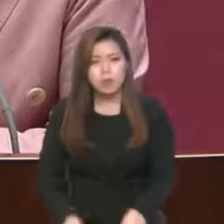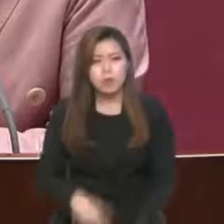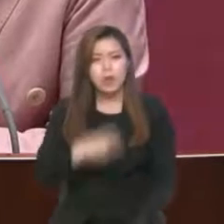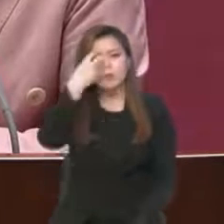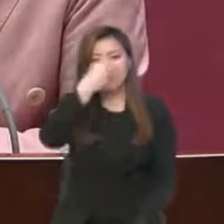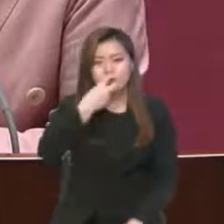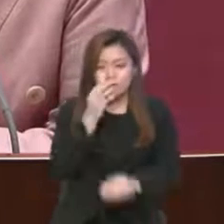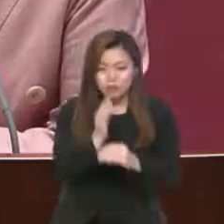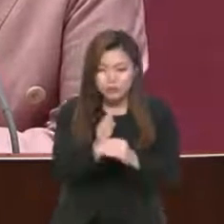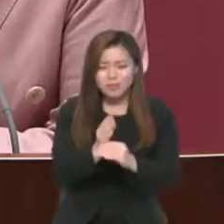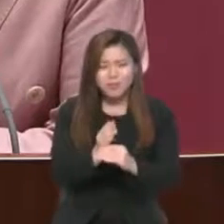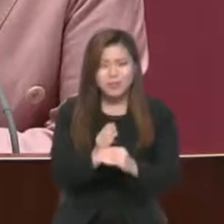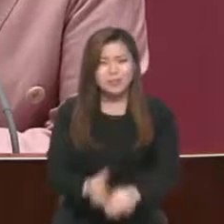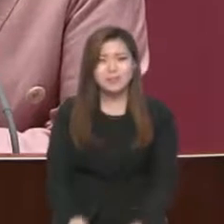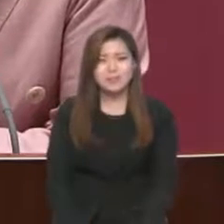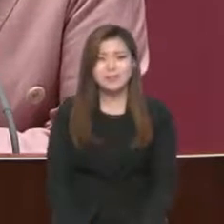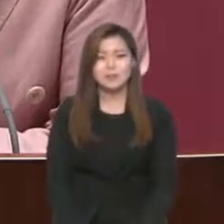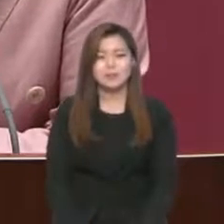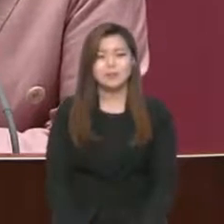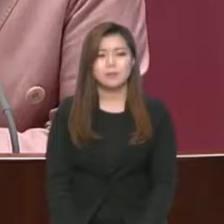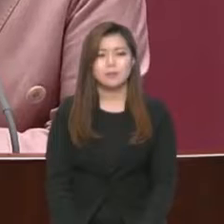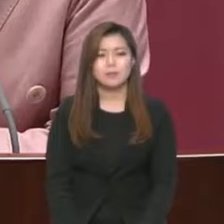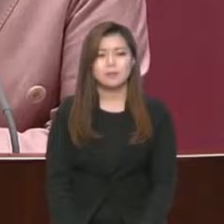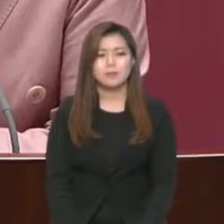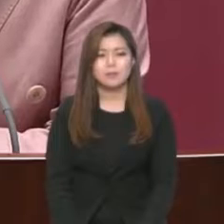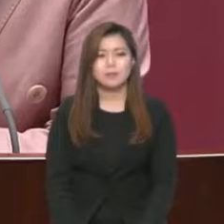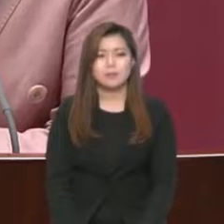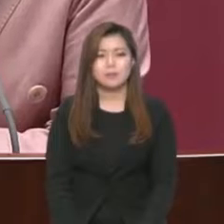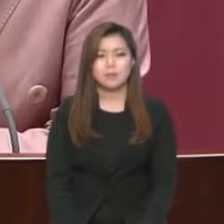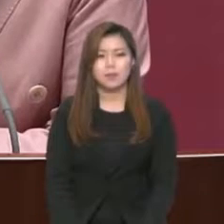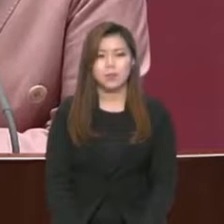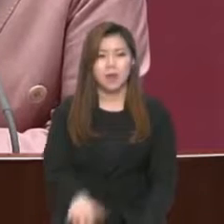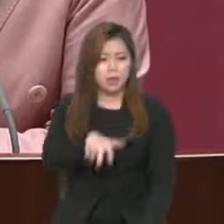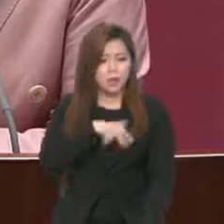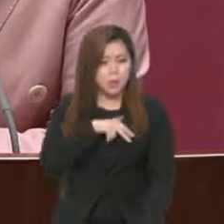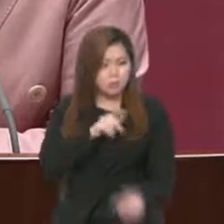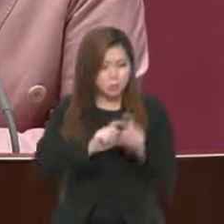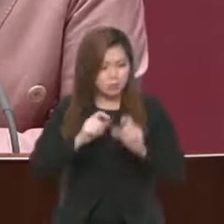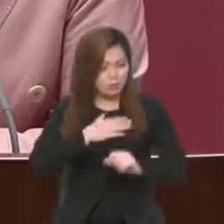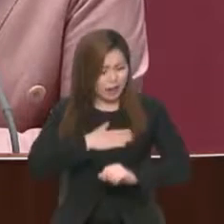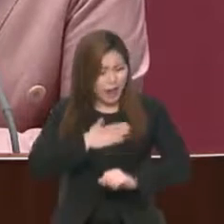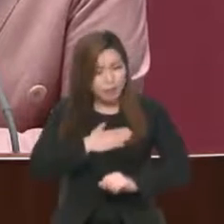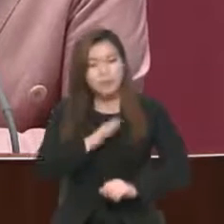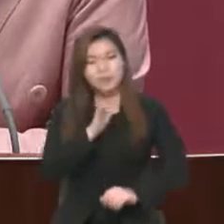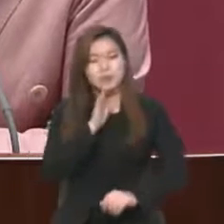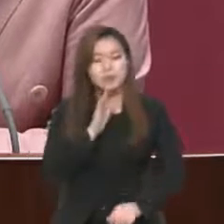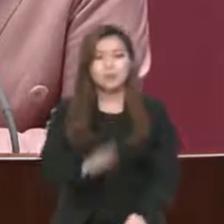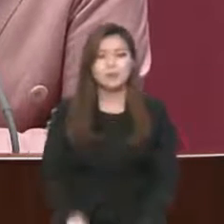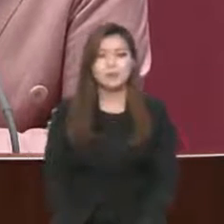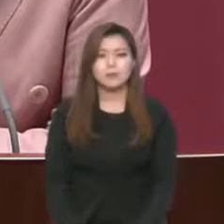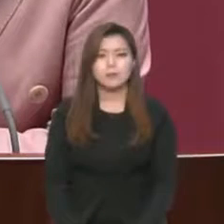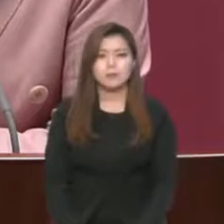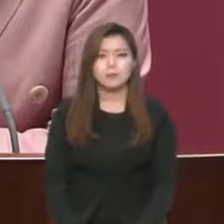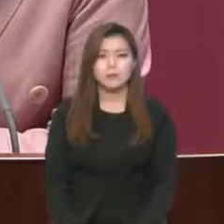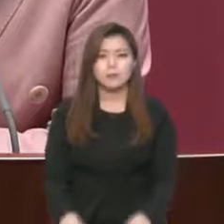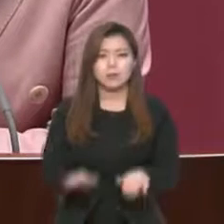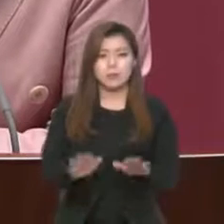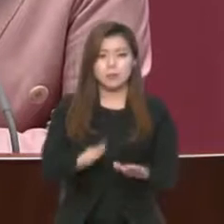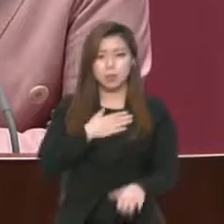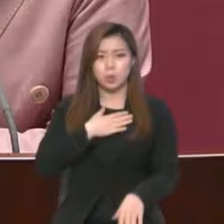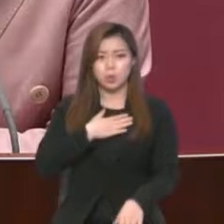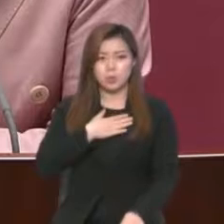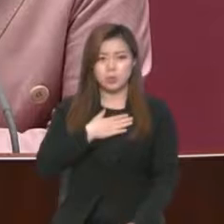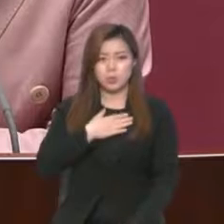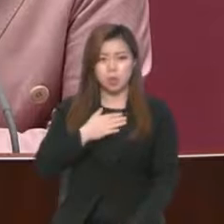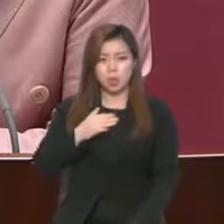수사를 하고 있지 않습니까? 전에 예결해서 의원님이 뭐라... 저보다 더 잘 아시는 이 순간 저는 여기서 그 연락도